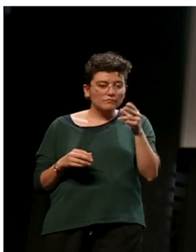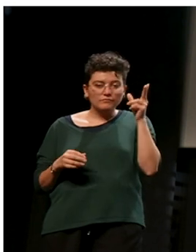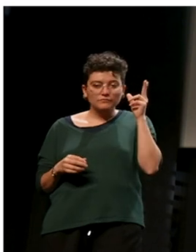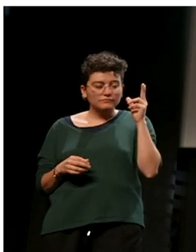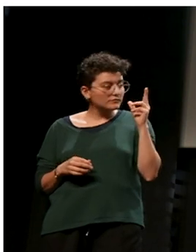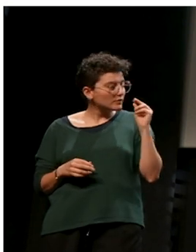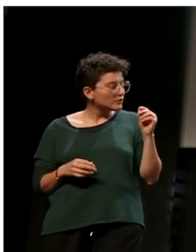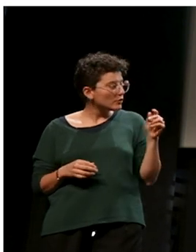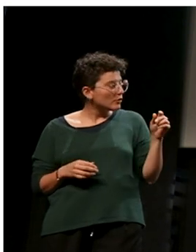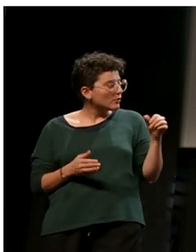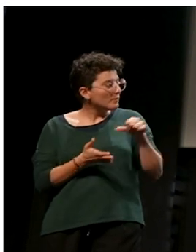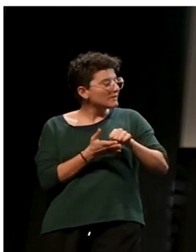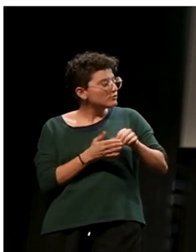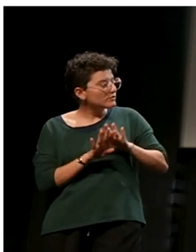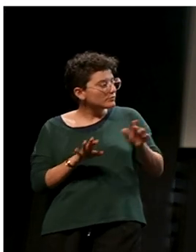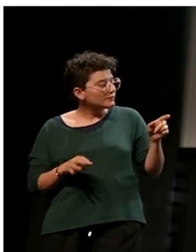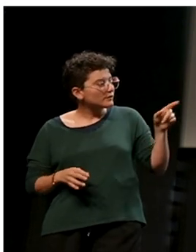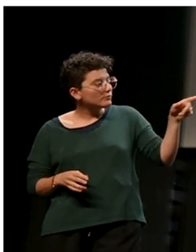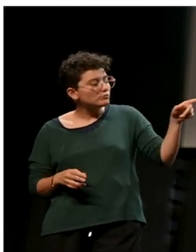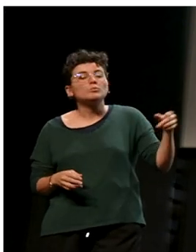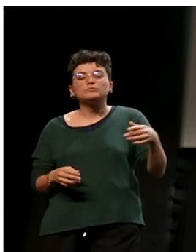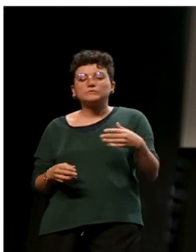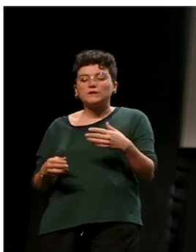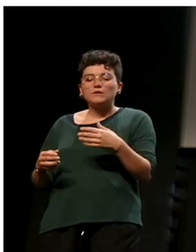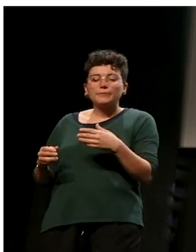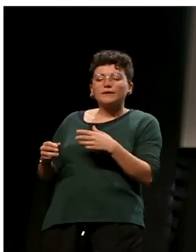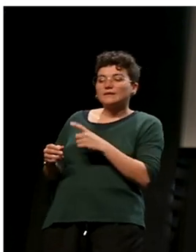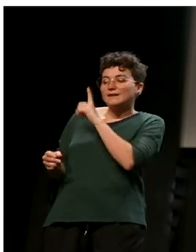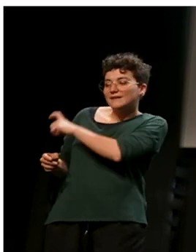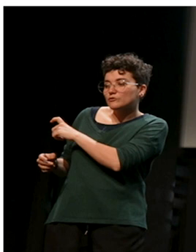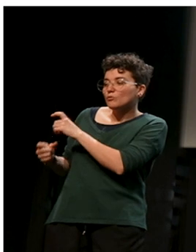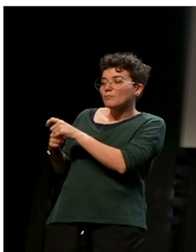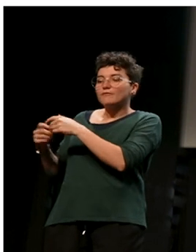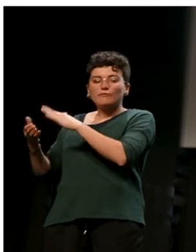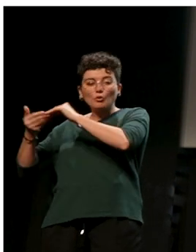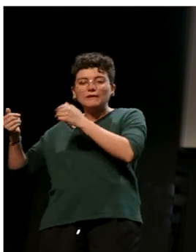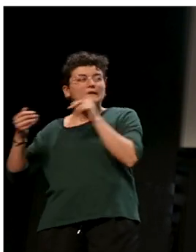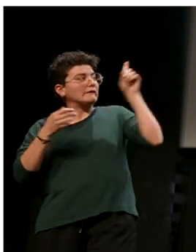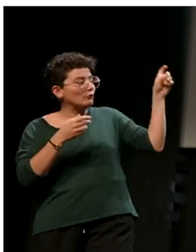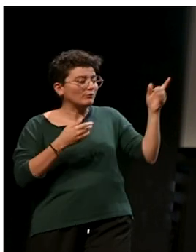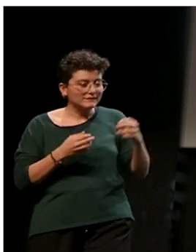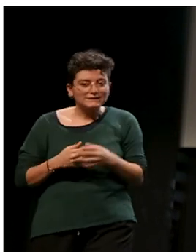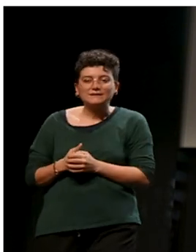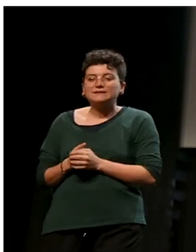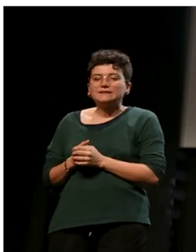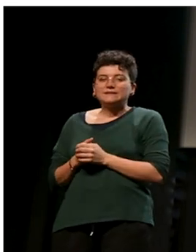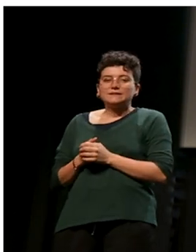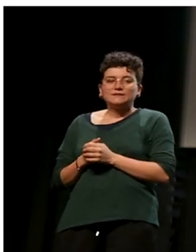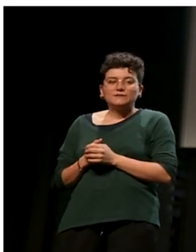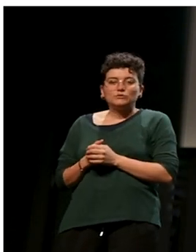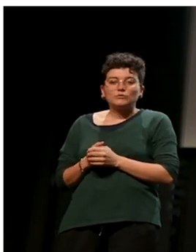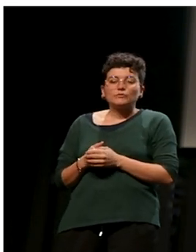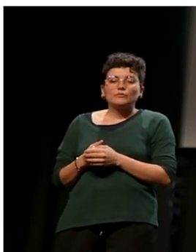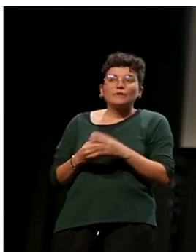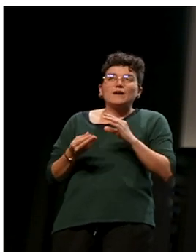pas quoi. Ou... Non, mais en fait, voilà, j'aimerais poser la question à Étienne et tu peux lui redonner. En fait, c'est pas pour les jeunes étudiants aujourd'hui, ceux qui ont 15-20 ans